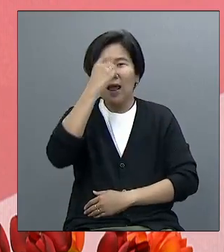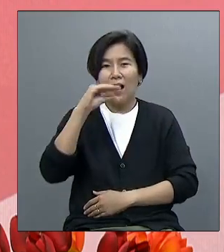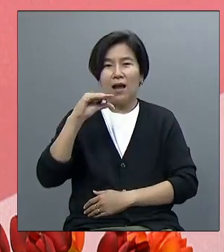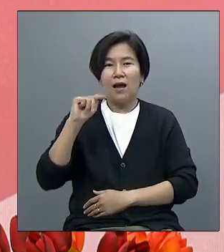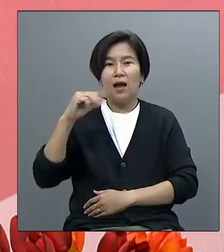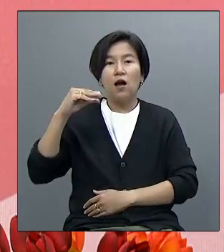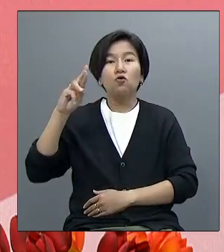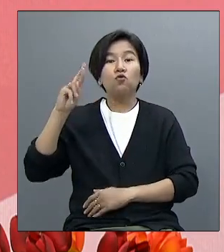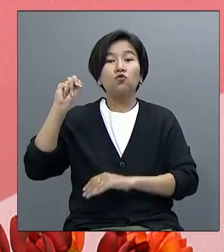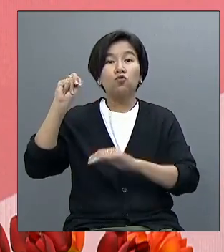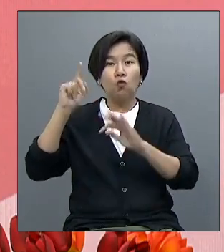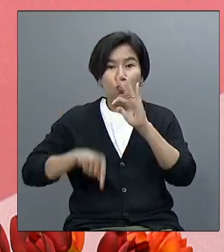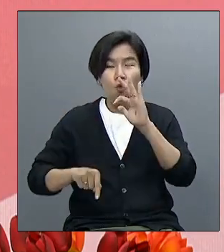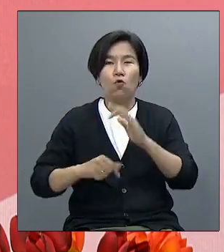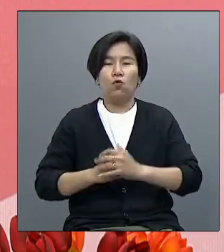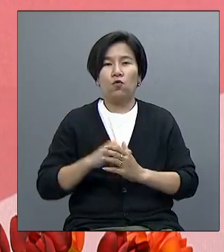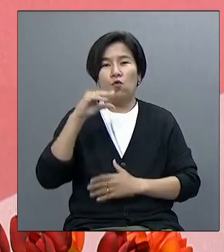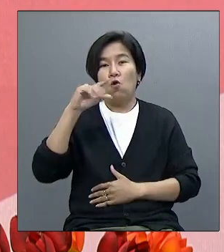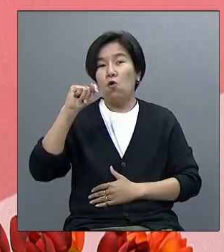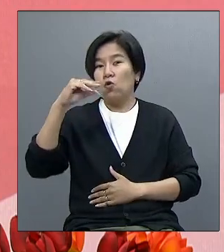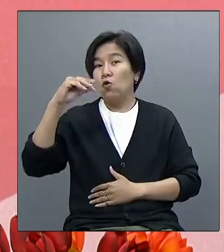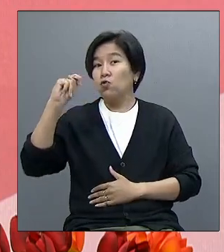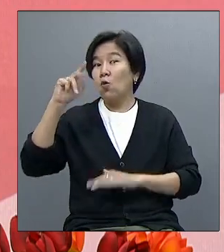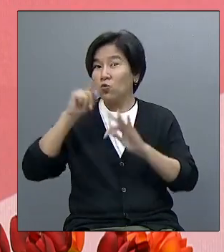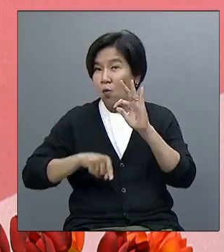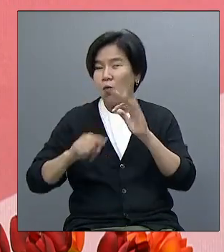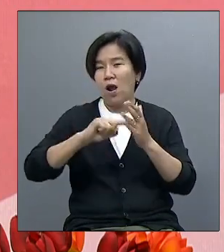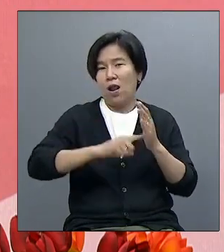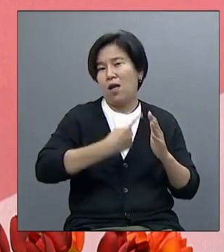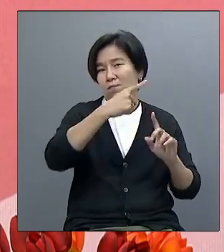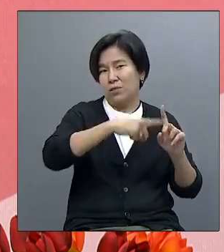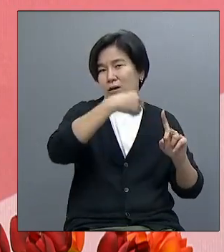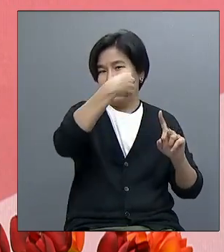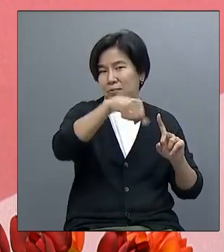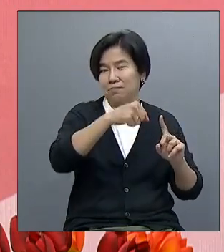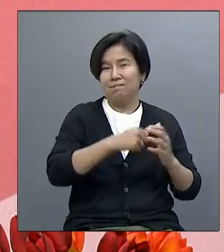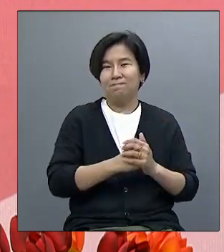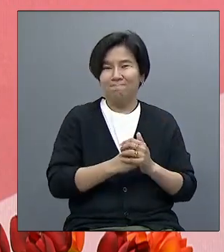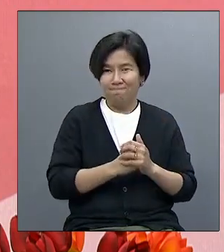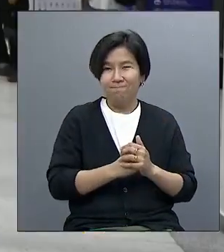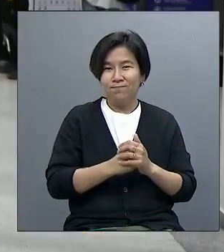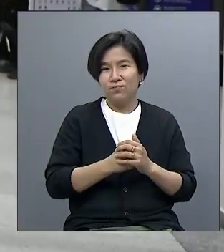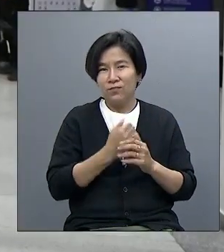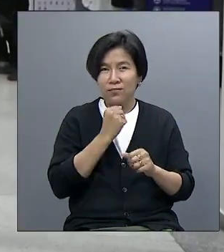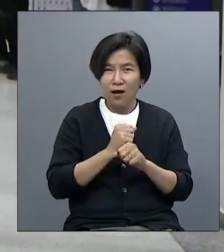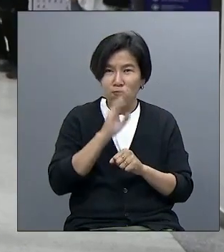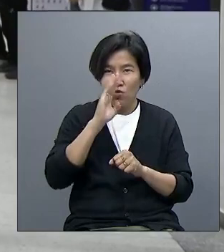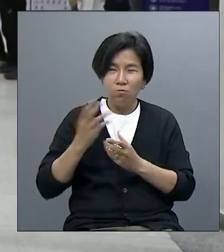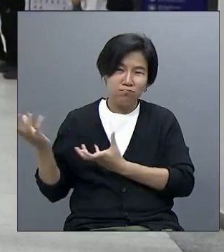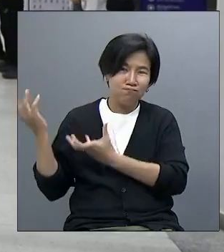การนะครับที่ระดมทุนกันตั้งแต่ช่วงตุลาคม ใช่ค่ะ นะจนตอนนี้ก็ได้ส่งมอบกันแล้วไปดูกันนะครับ